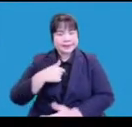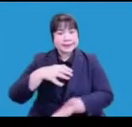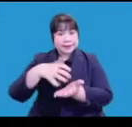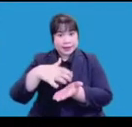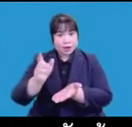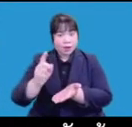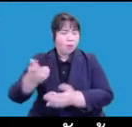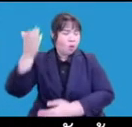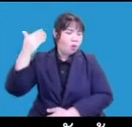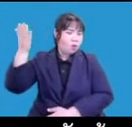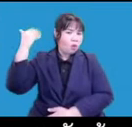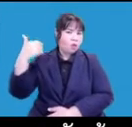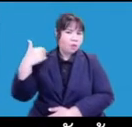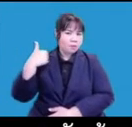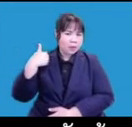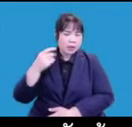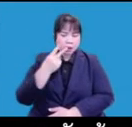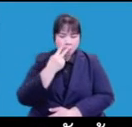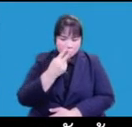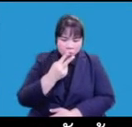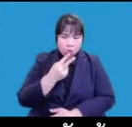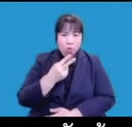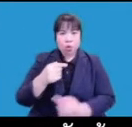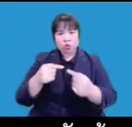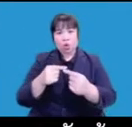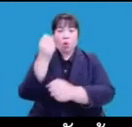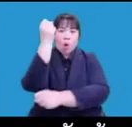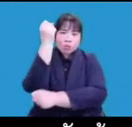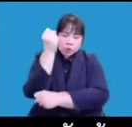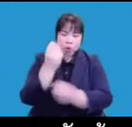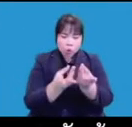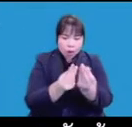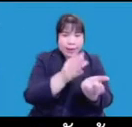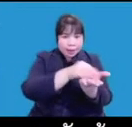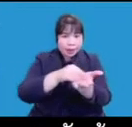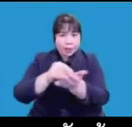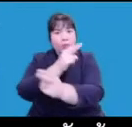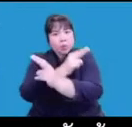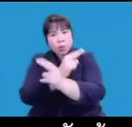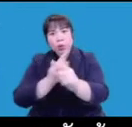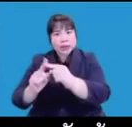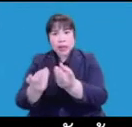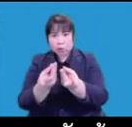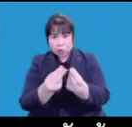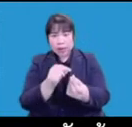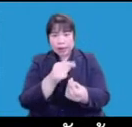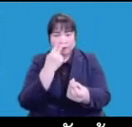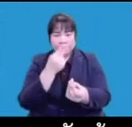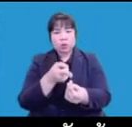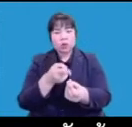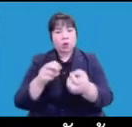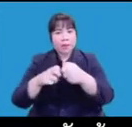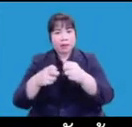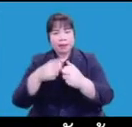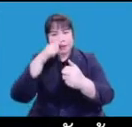ในอดีตเนี่ยเรามีตัวเส้นยากจนนะครับเราวัดยากจนเนี่ยจากตัวเลขนะครับเราคำนวณเป็นตัวเลขขึ้นมาปัญหาใหญ่สุดของผมว่าทุกประเท